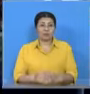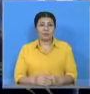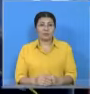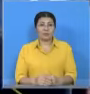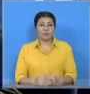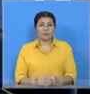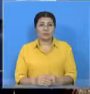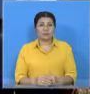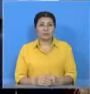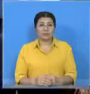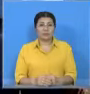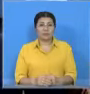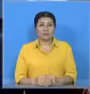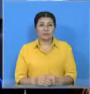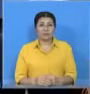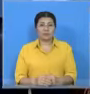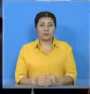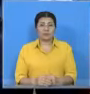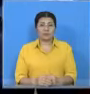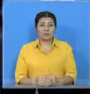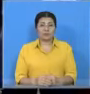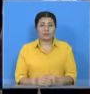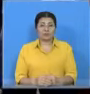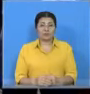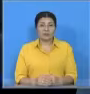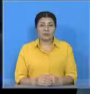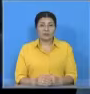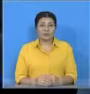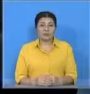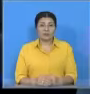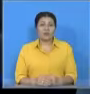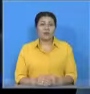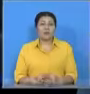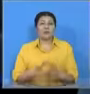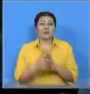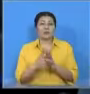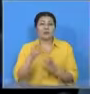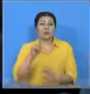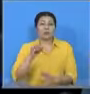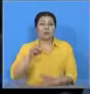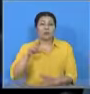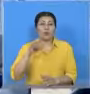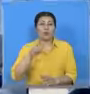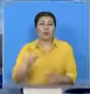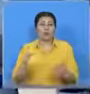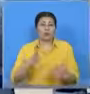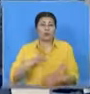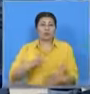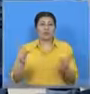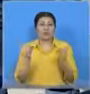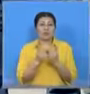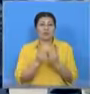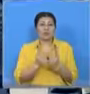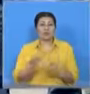значит, прям мечта любого агронома. Вторичные корни мощные. В селах Кумкудук и Тулыбай прошла встреча с населением. В